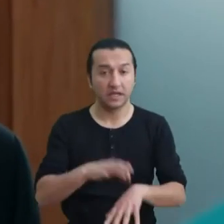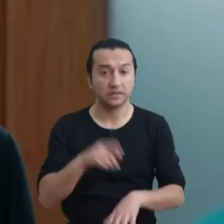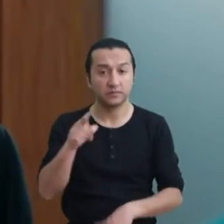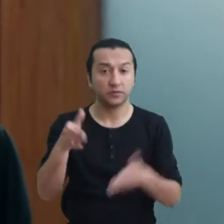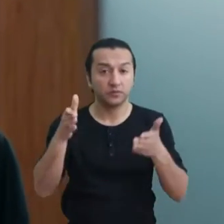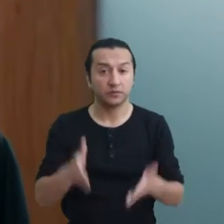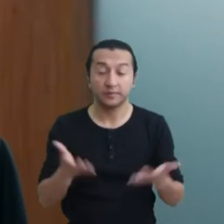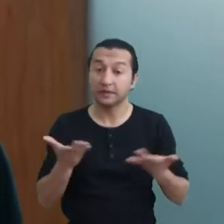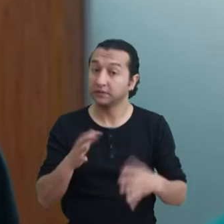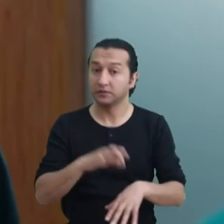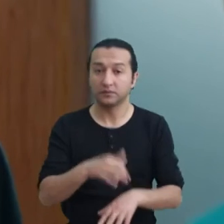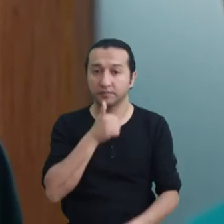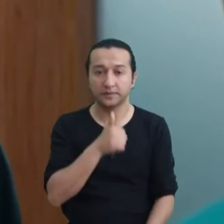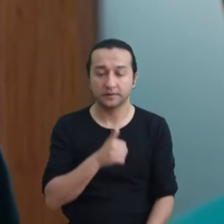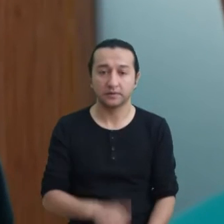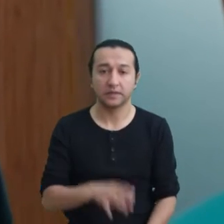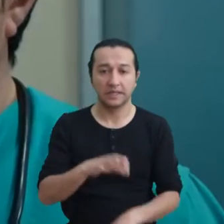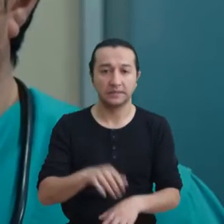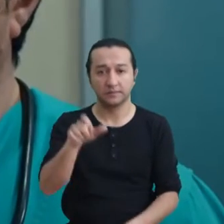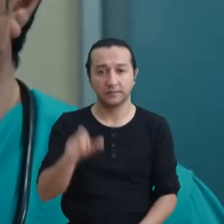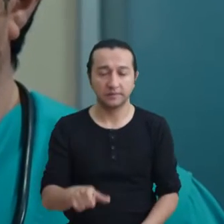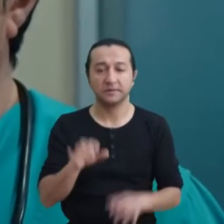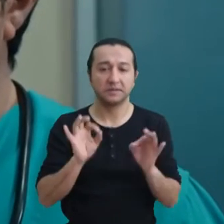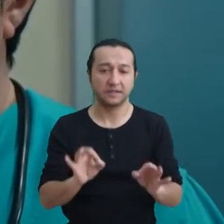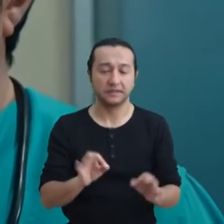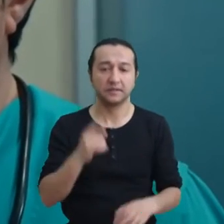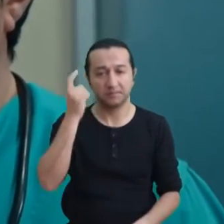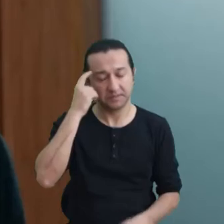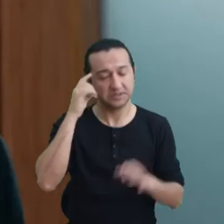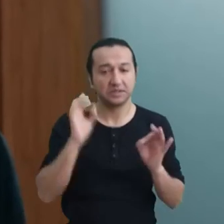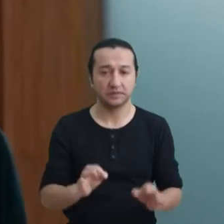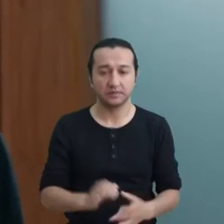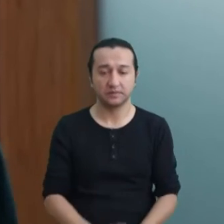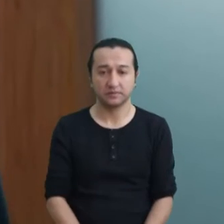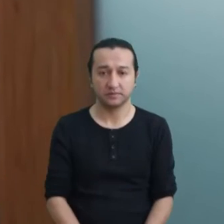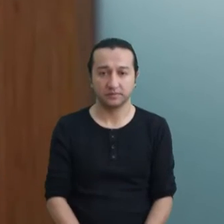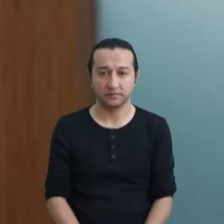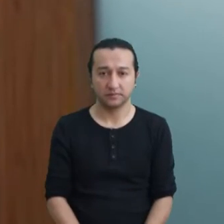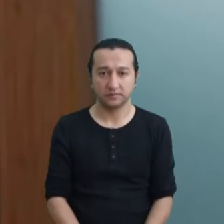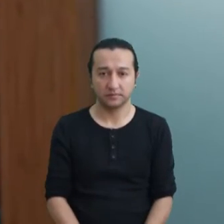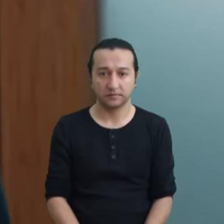Hastamızın durumu nasıl doktor bey? Hastamızın durumu stabil. Bilinci yerinde.